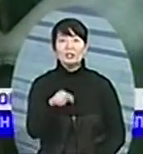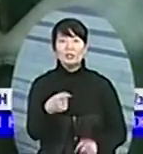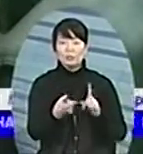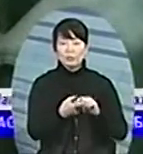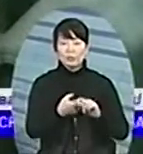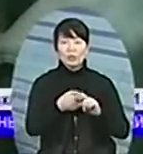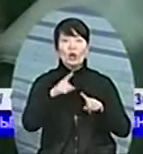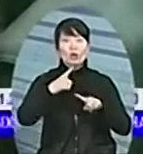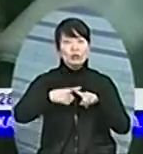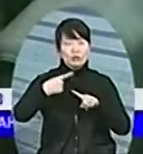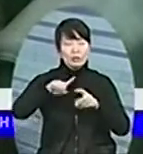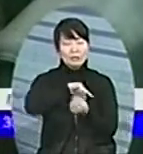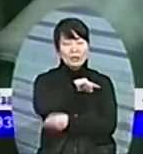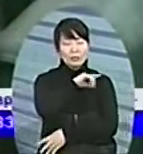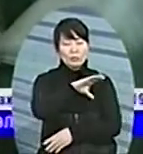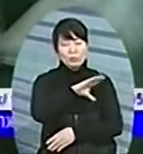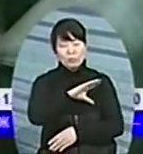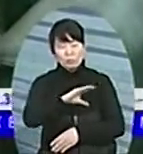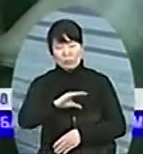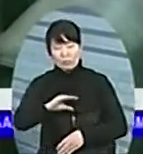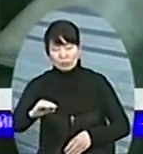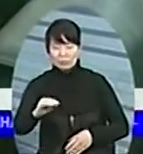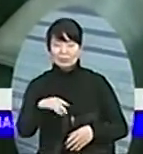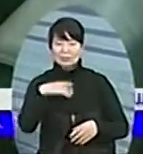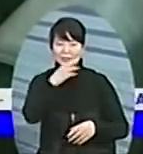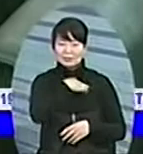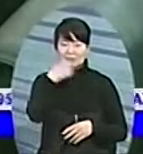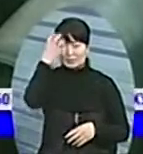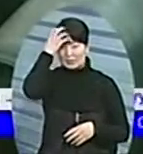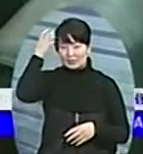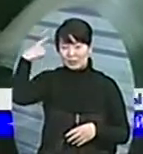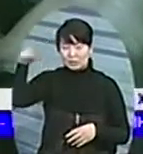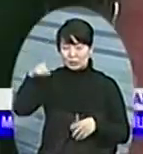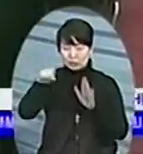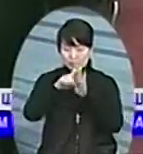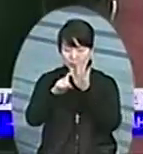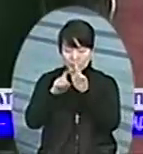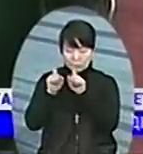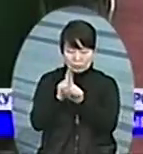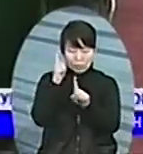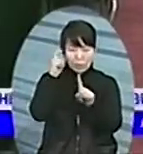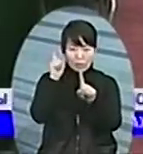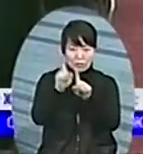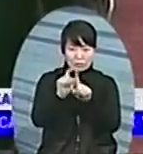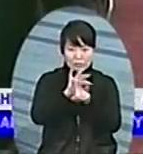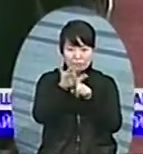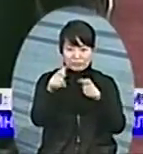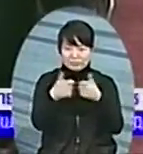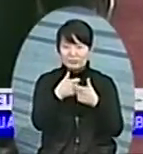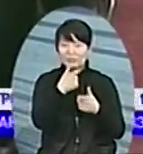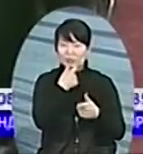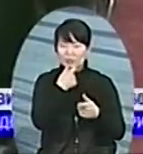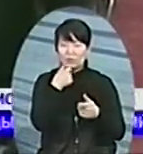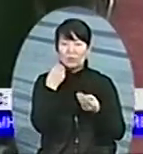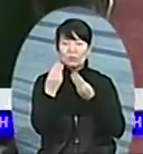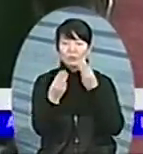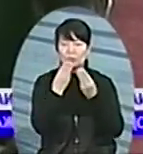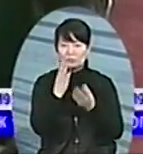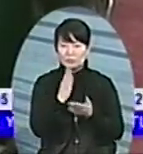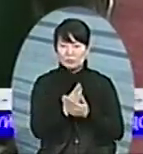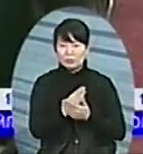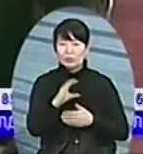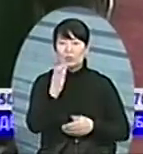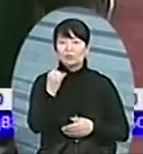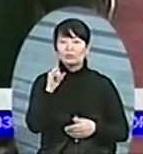нутагт ядуурлыг бууруулах засгийн газрын хөтөлбөрүүдийн хувьд яг зорилгоо биелүүлж чадахгүй байгаад нь шүүмжлэлтэй хандгсаж цөөнг байна. Сум хөгжүүлэх сан жижиг